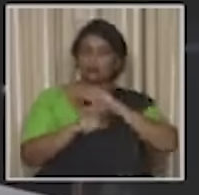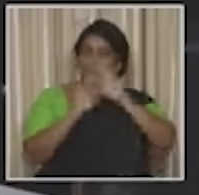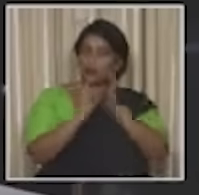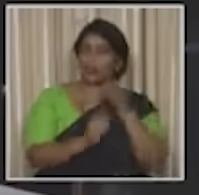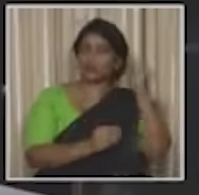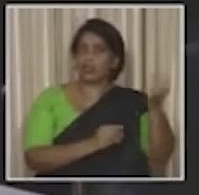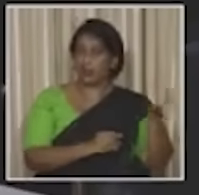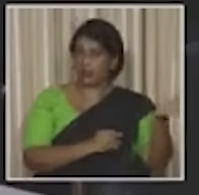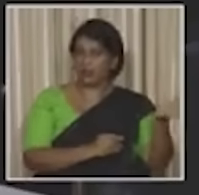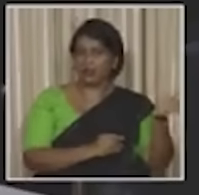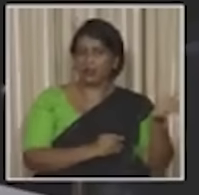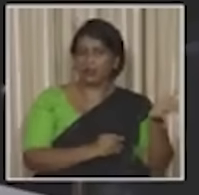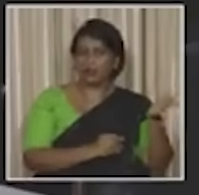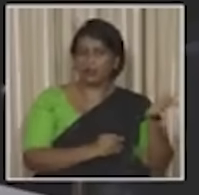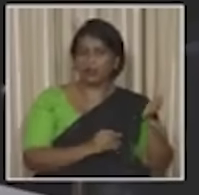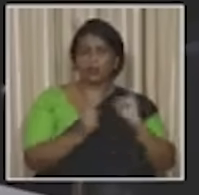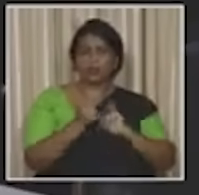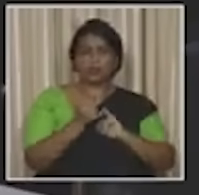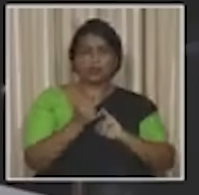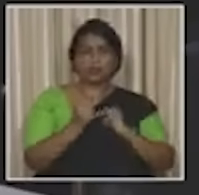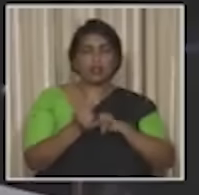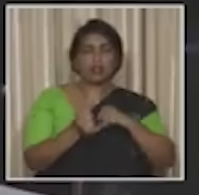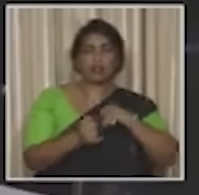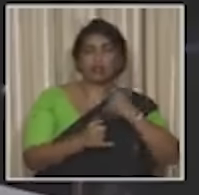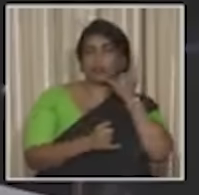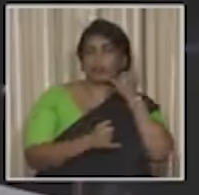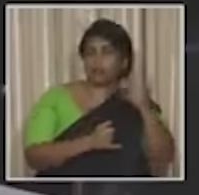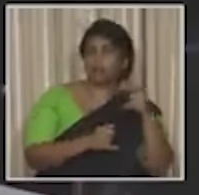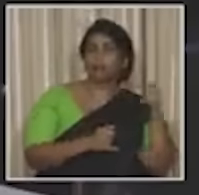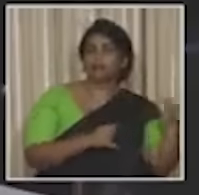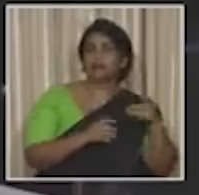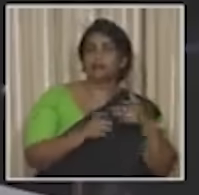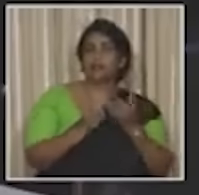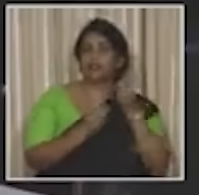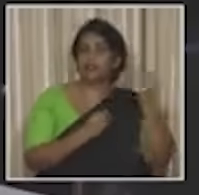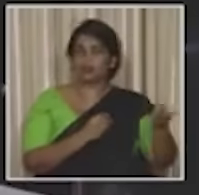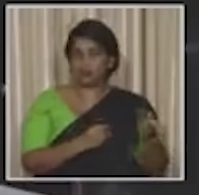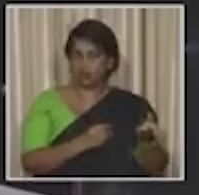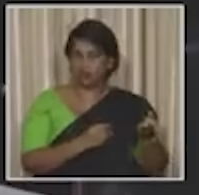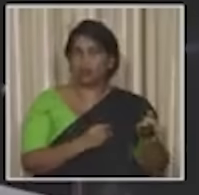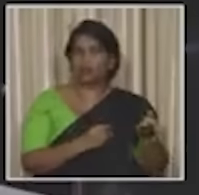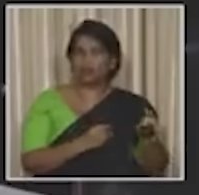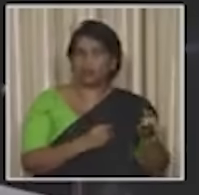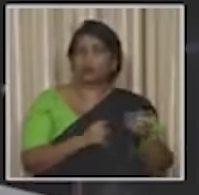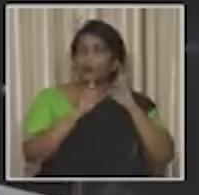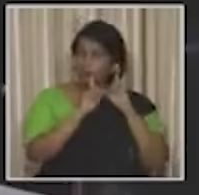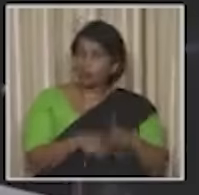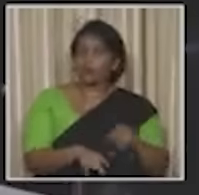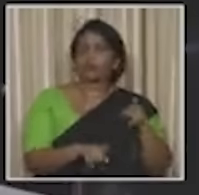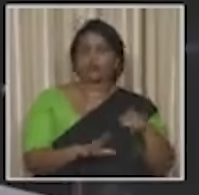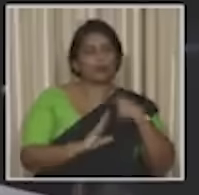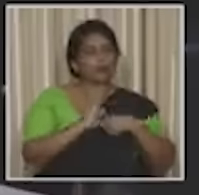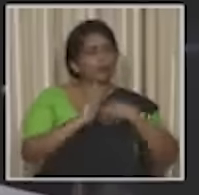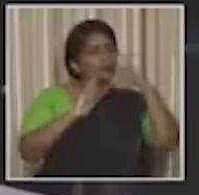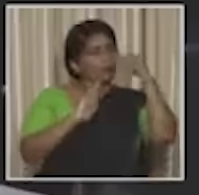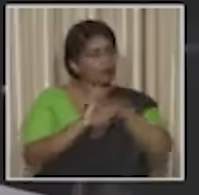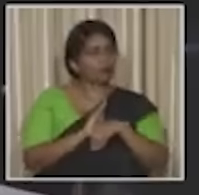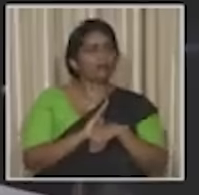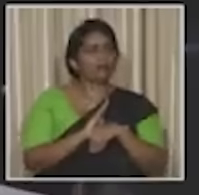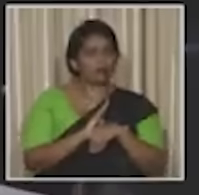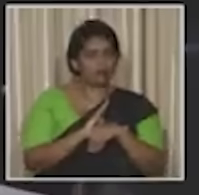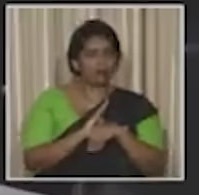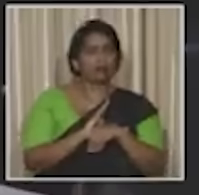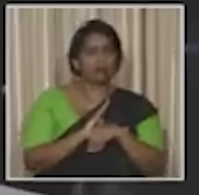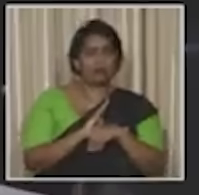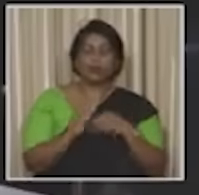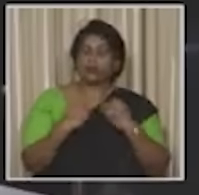dini, hari saagal lekam mera ta kata kerana kena, yar tamai dini, hari ehmat tamai me rata prapat itu patkari.